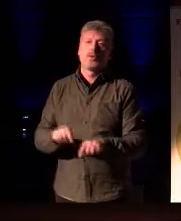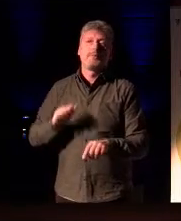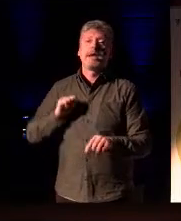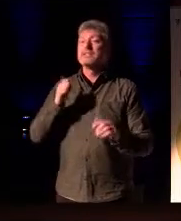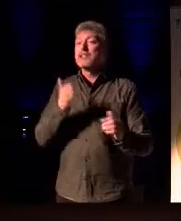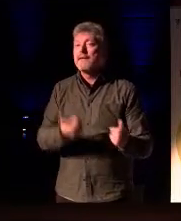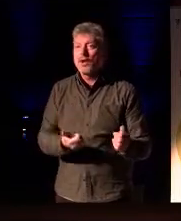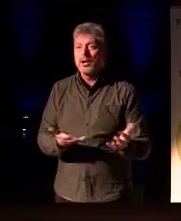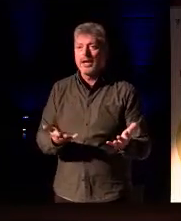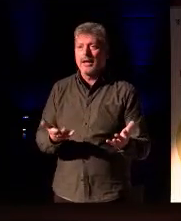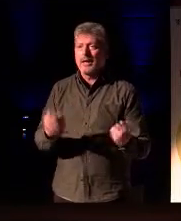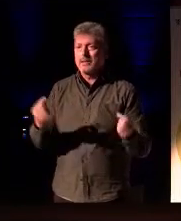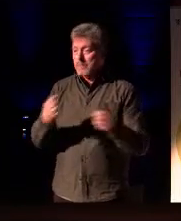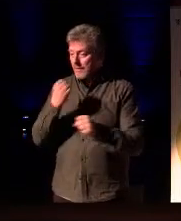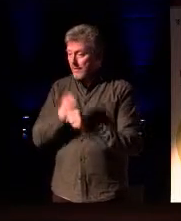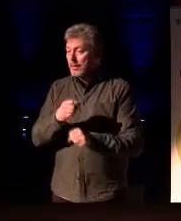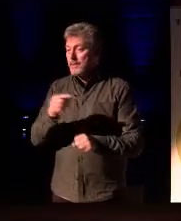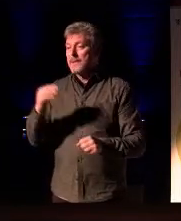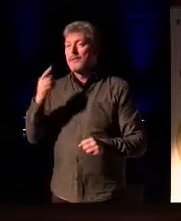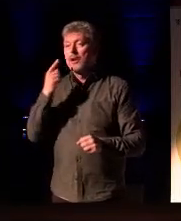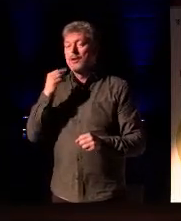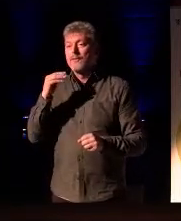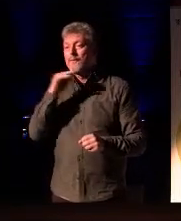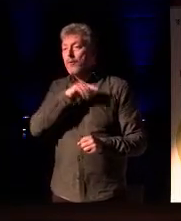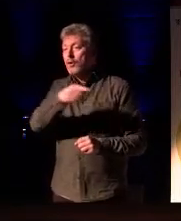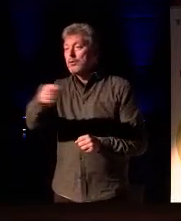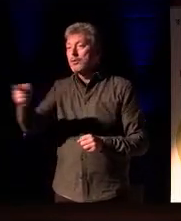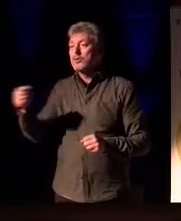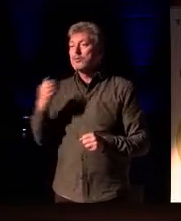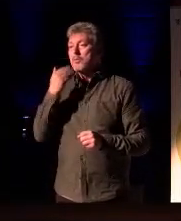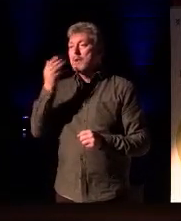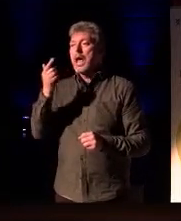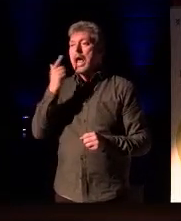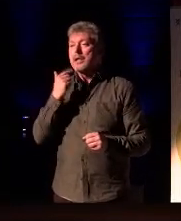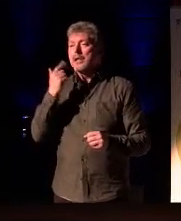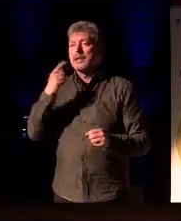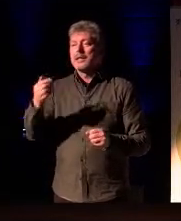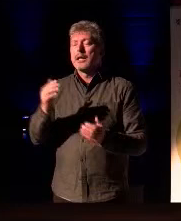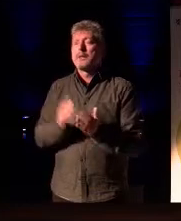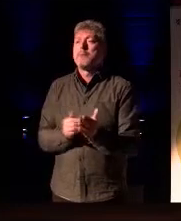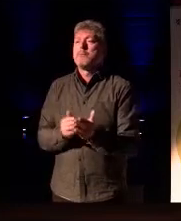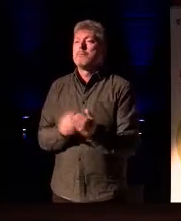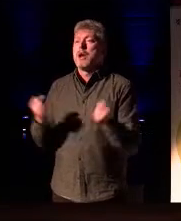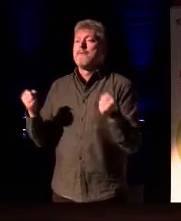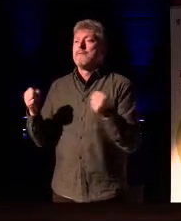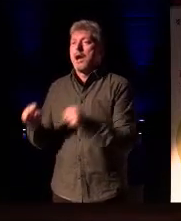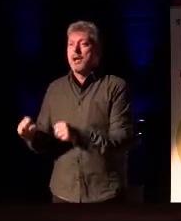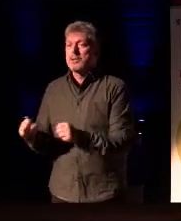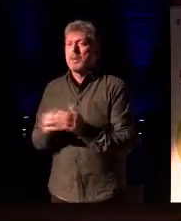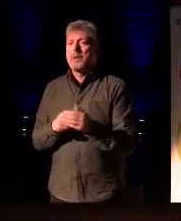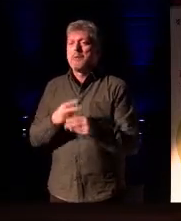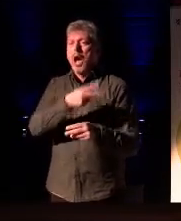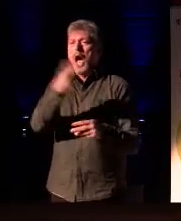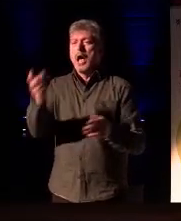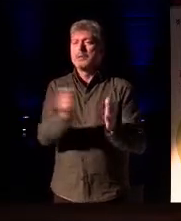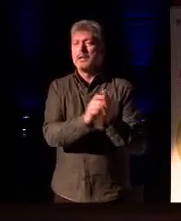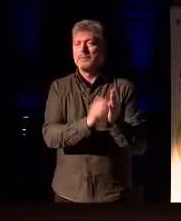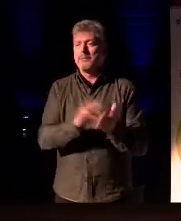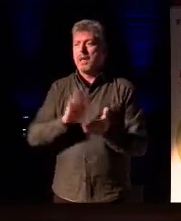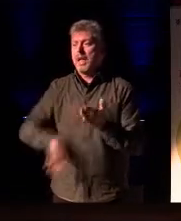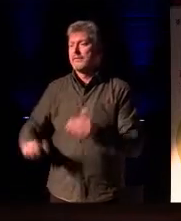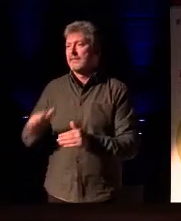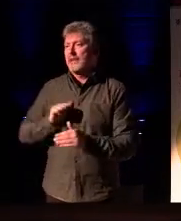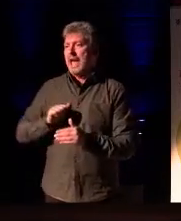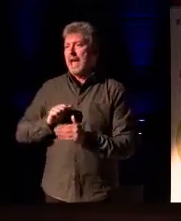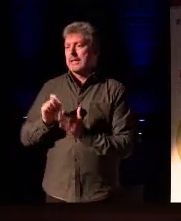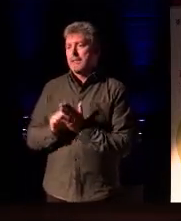men som faktisk for folk som blir eldre, kan bli vanskeligere og mer på andres premisser enn på egnes premisser,